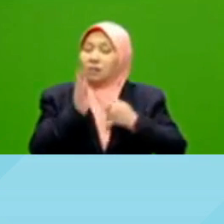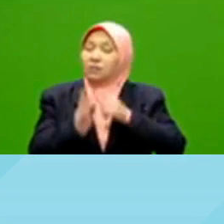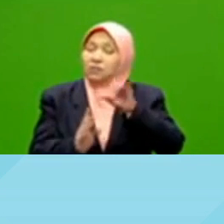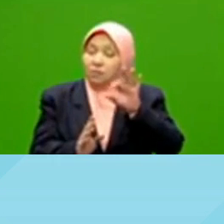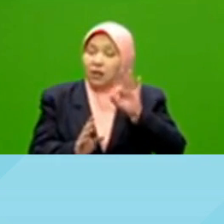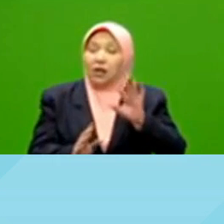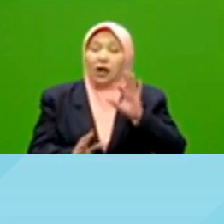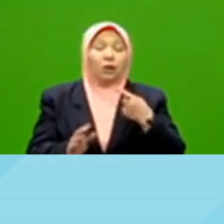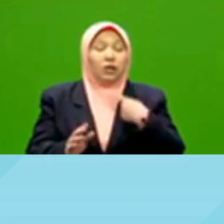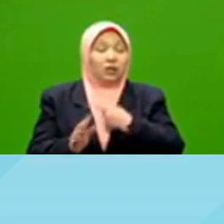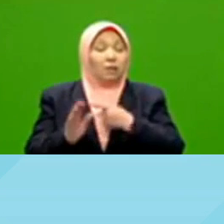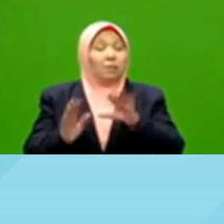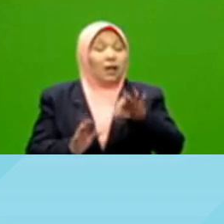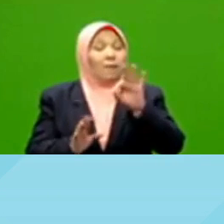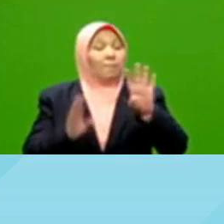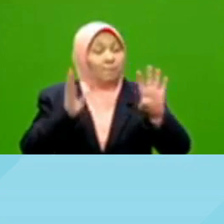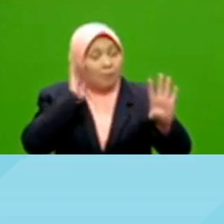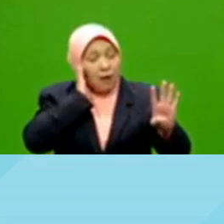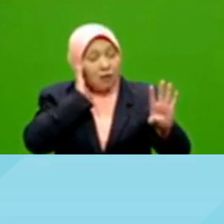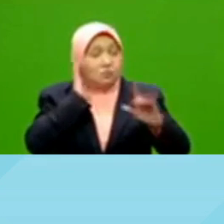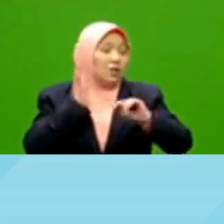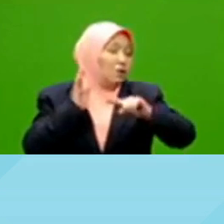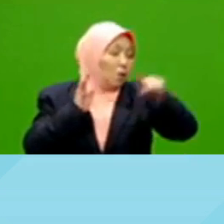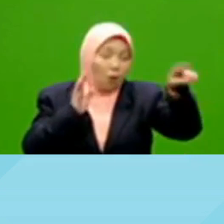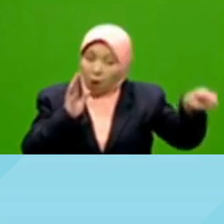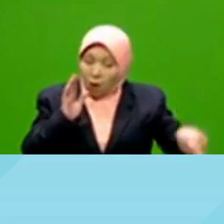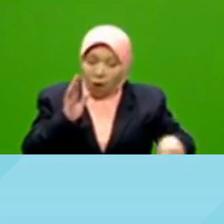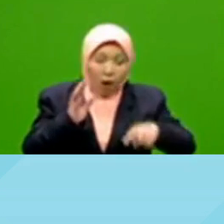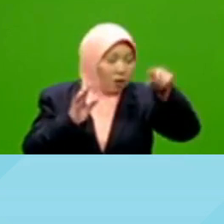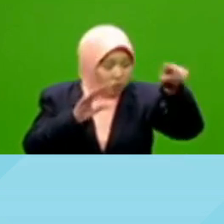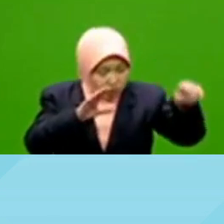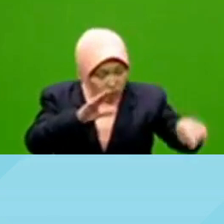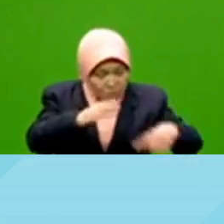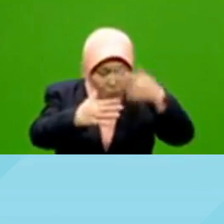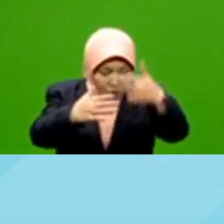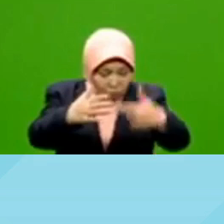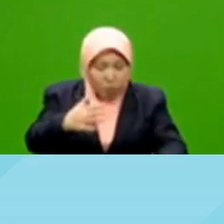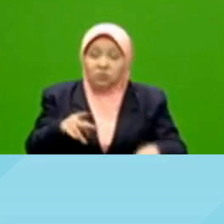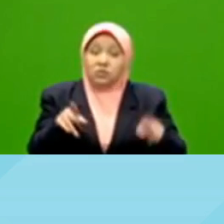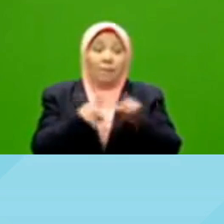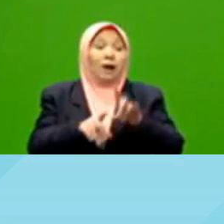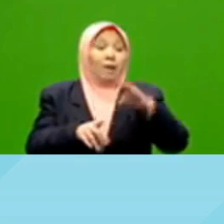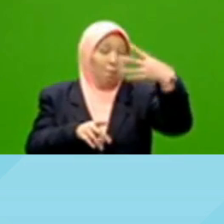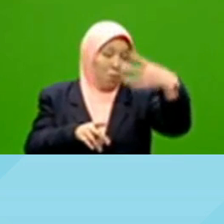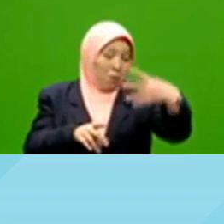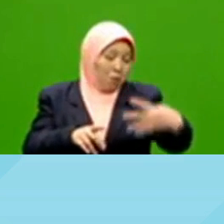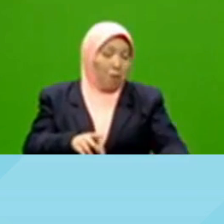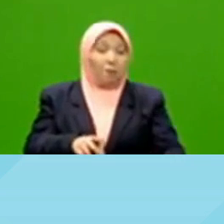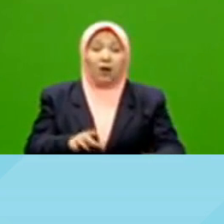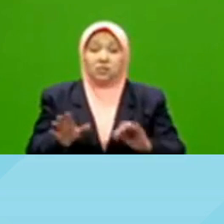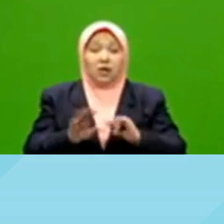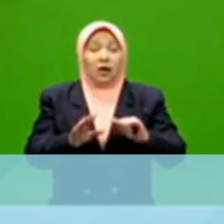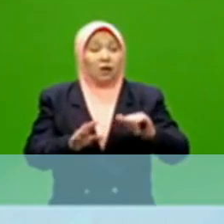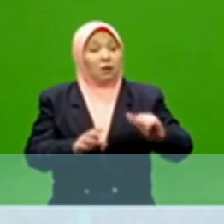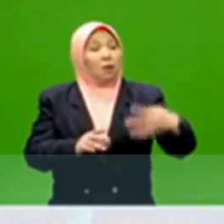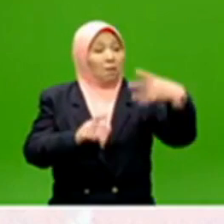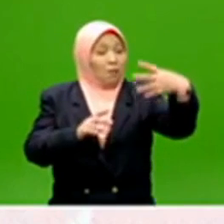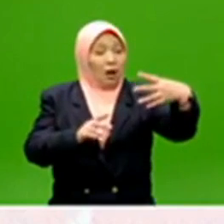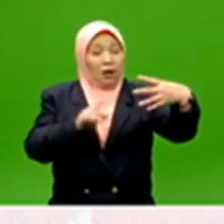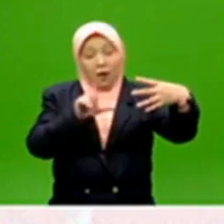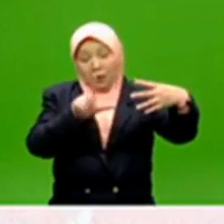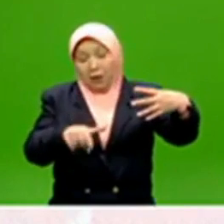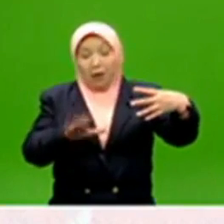kalau kita pilih 4hk makemac yang seterusnya Kenapa harta jugalah jangan kita baca berita pertama untuk tebal